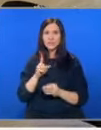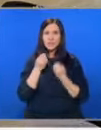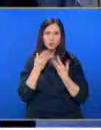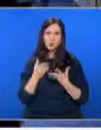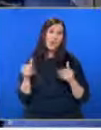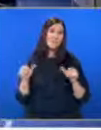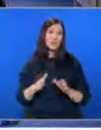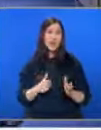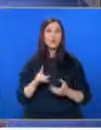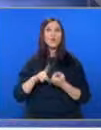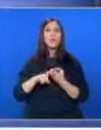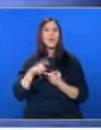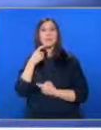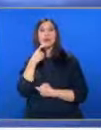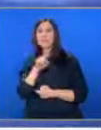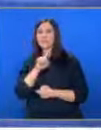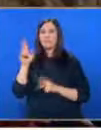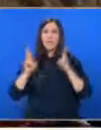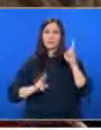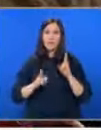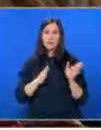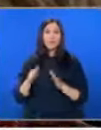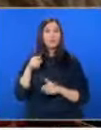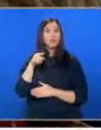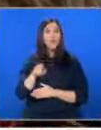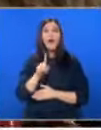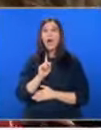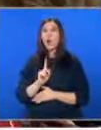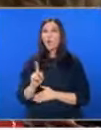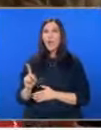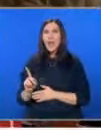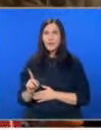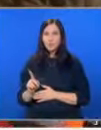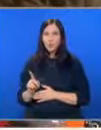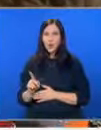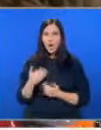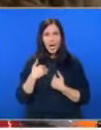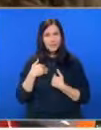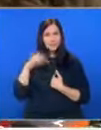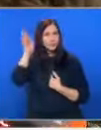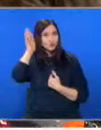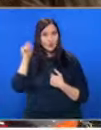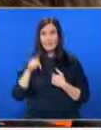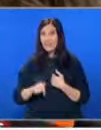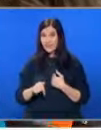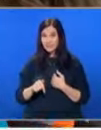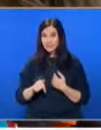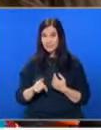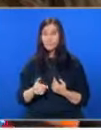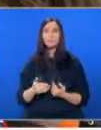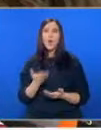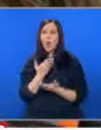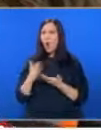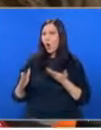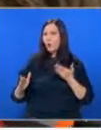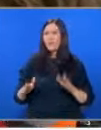случило фатално. Кирил Петков не е съгласен. Това, което аз чух днес, е